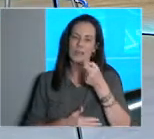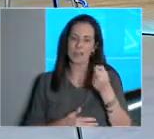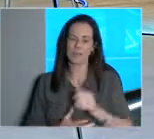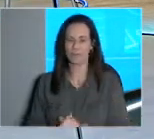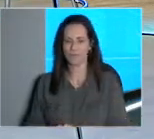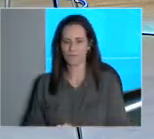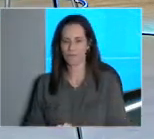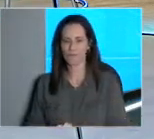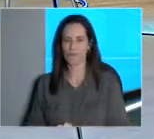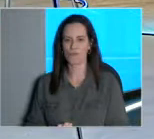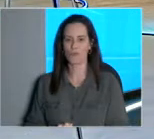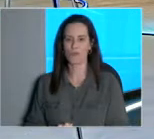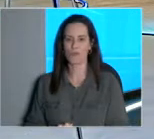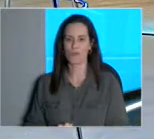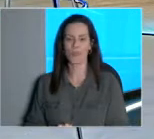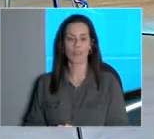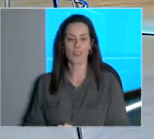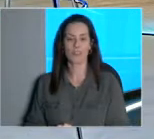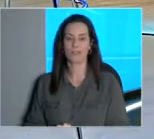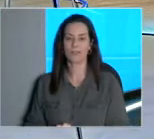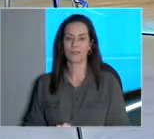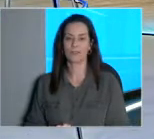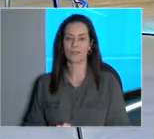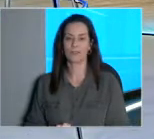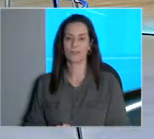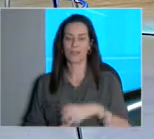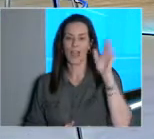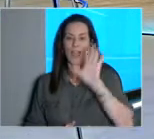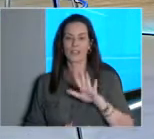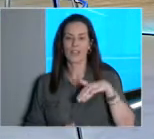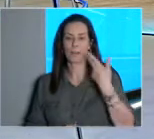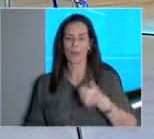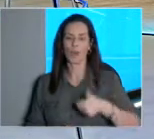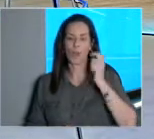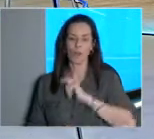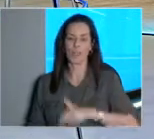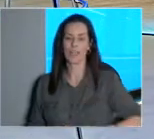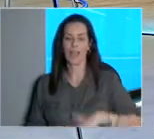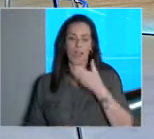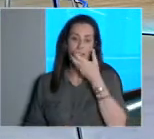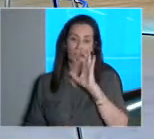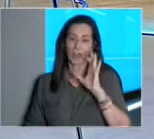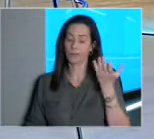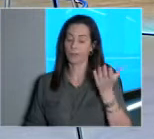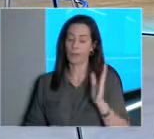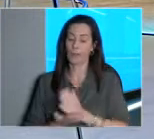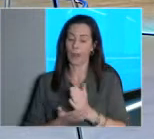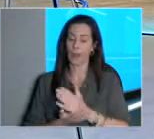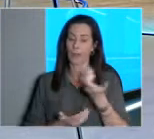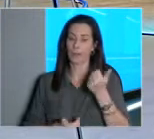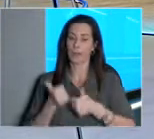בסדר? כן. טוב, הסרטון הבא הוא של ראש עיריית טבריה, רון קובי, שהחליט להתמודד לכנסת